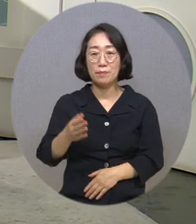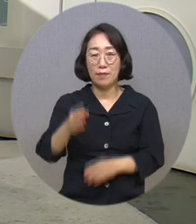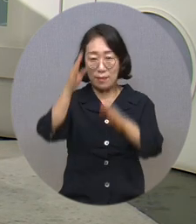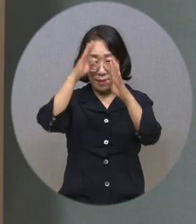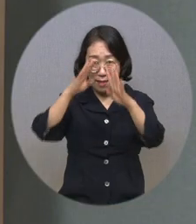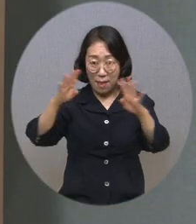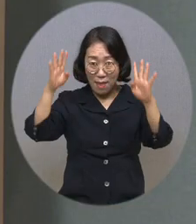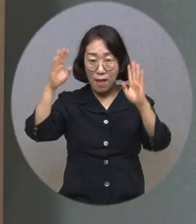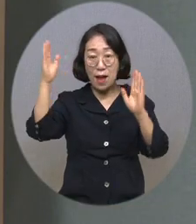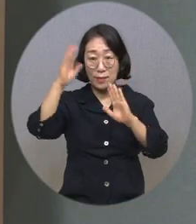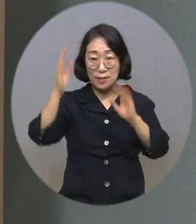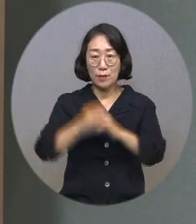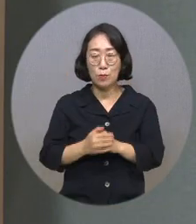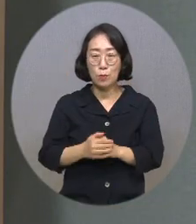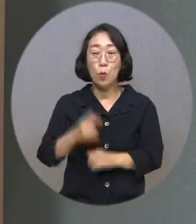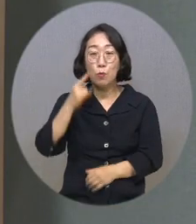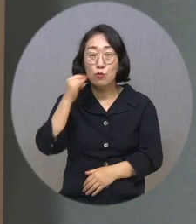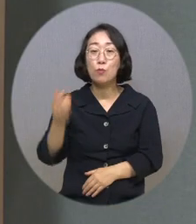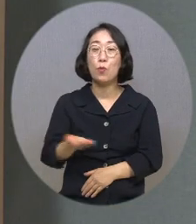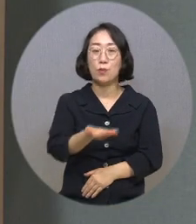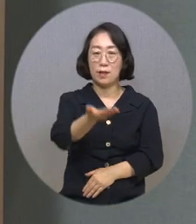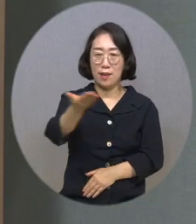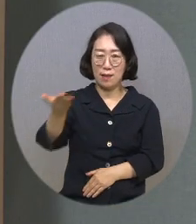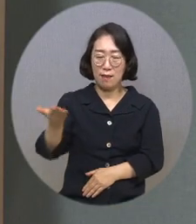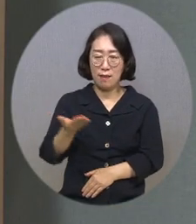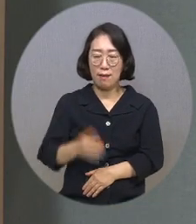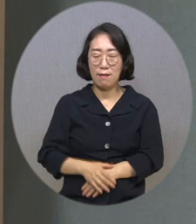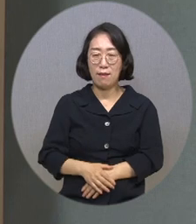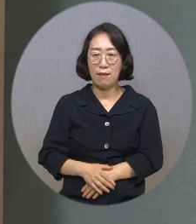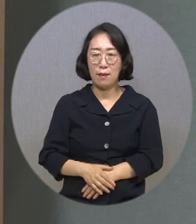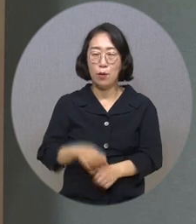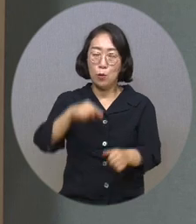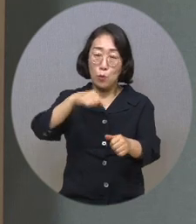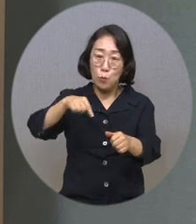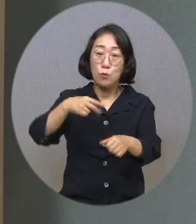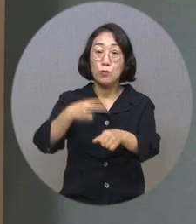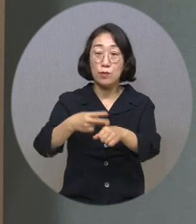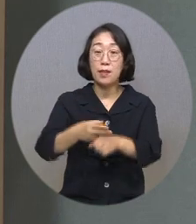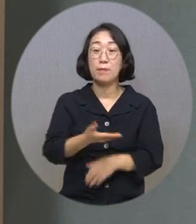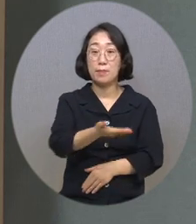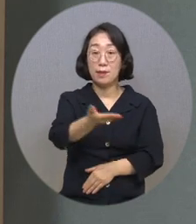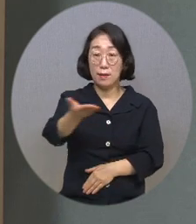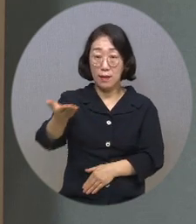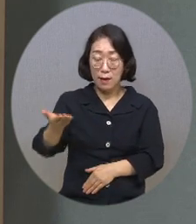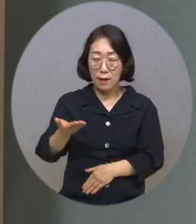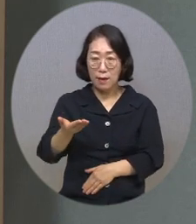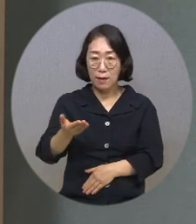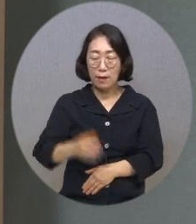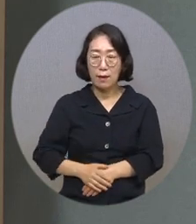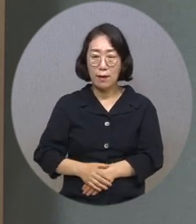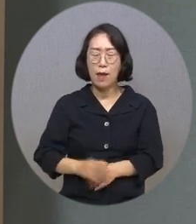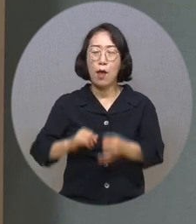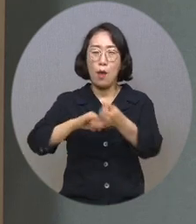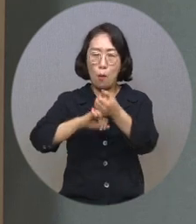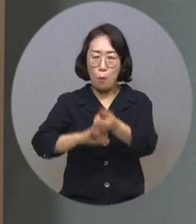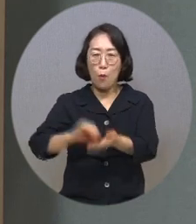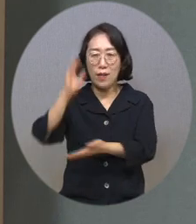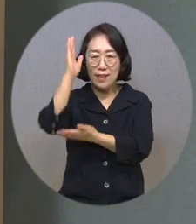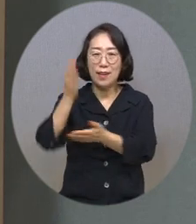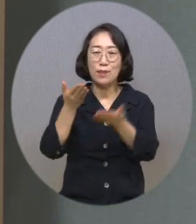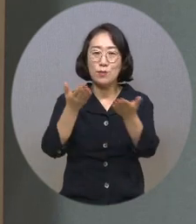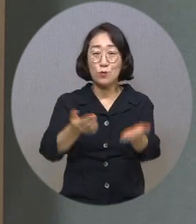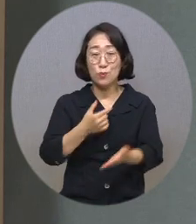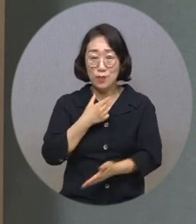대학생들 그리고 학부모들 많은 교육자 여러분들에게 꼭 하고 싶은 얘기가 있을 것